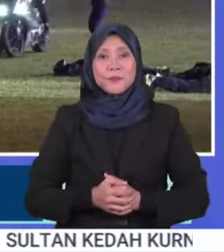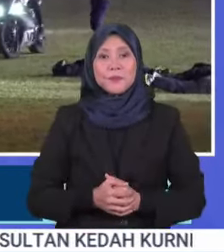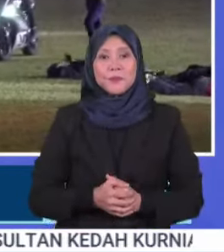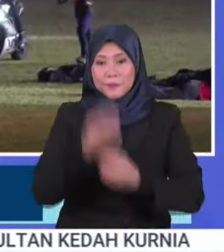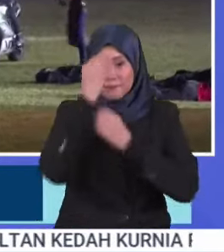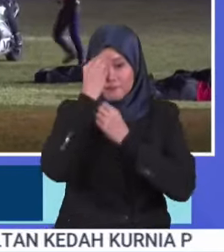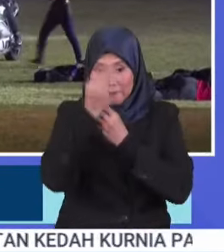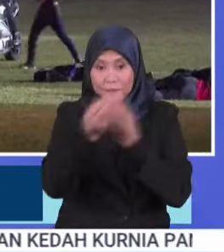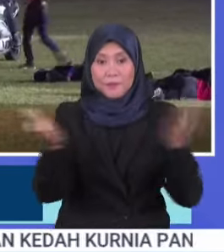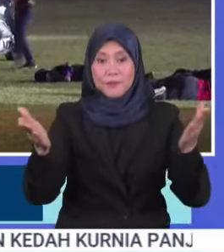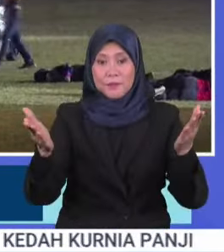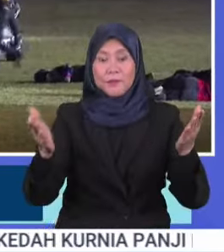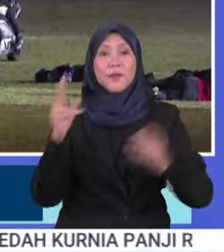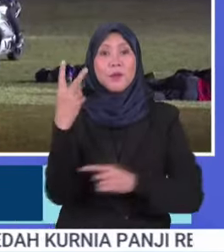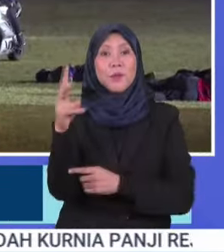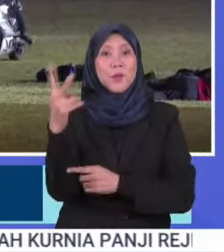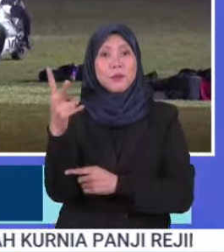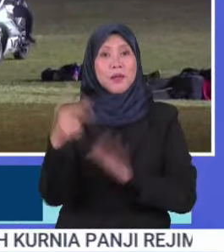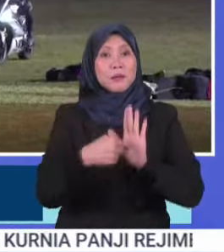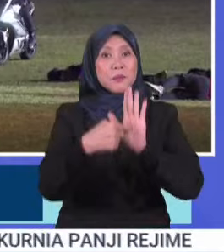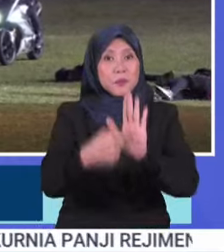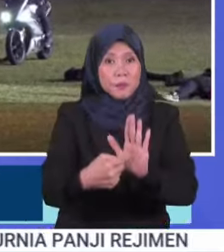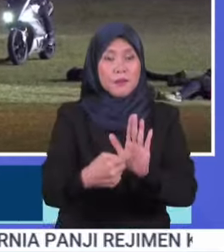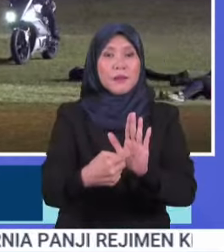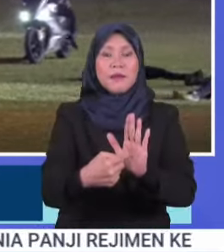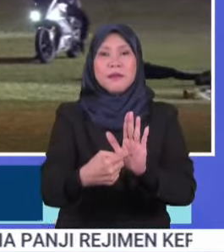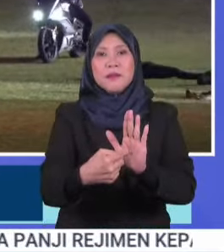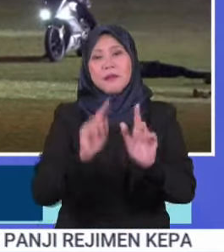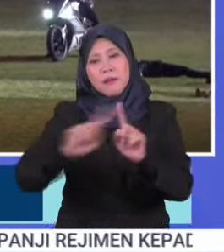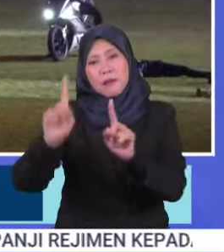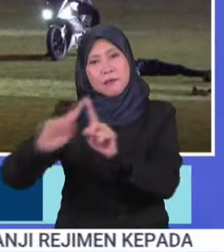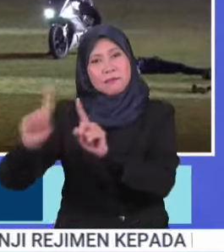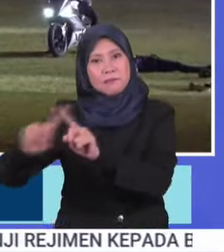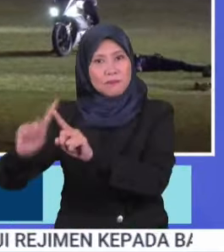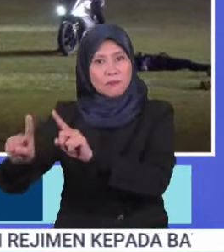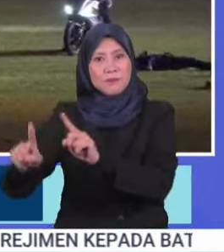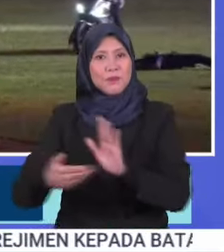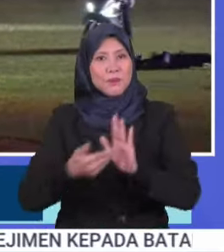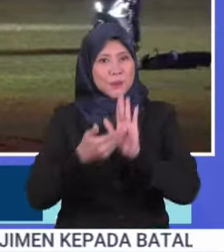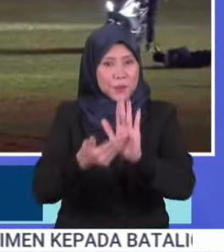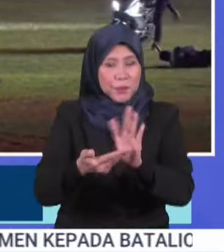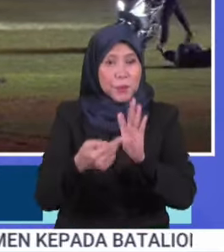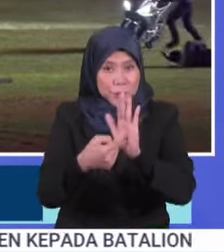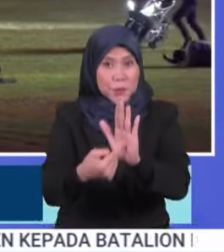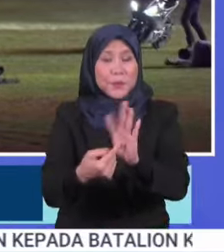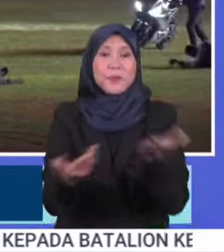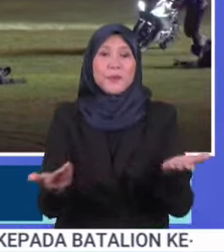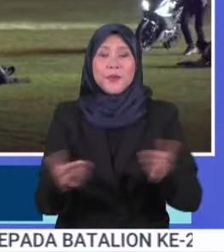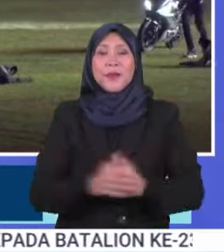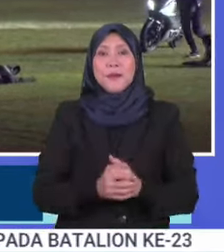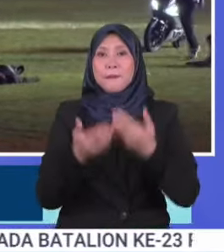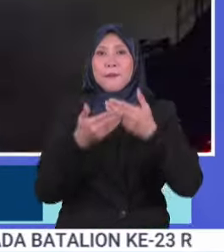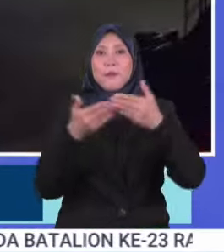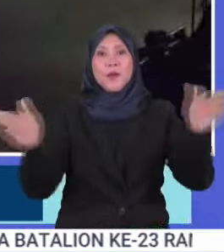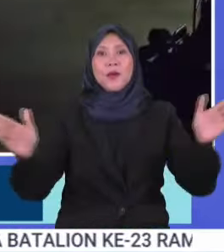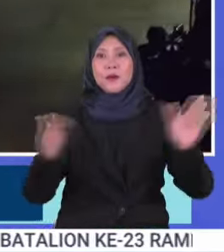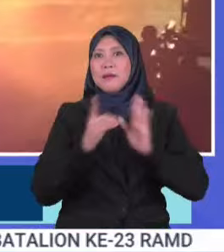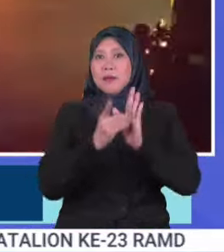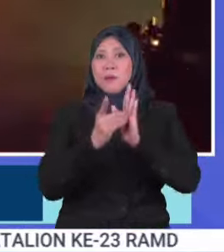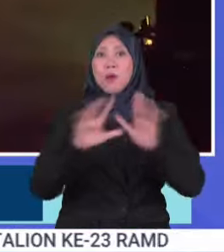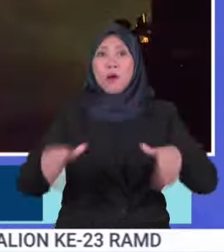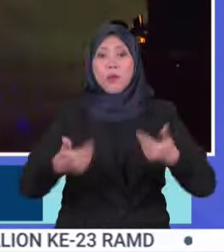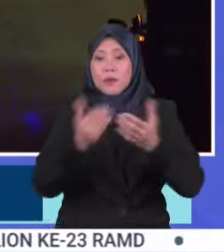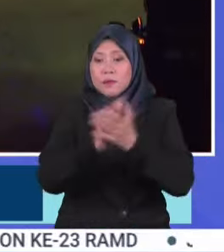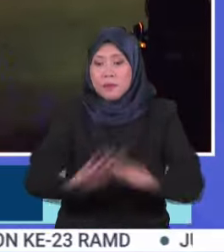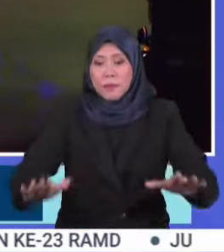untuk makluman, antara 12 persembahan pertunjukan yang akan disajikan kepada penonton adalah gimmick pembukaan demonstrasi